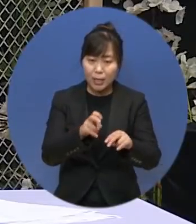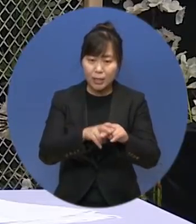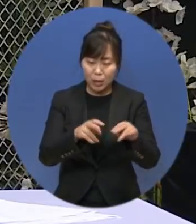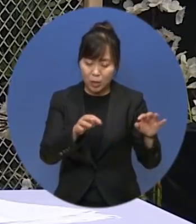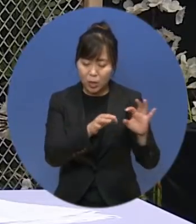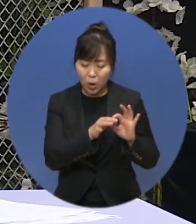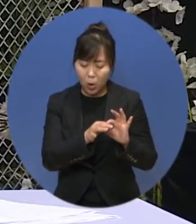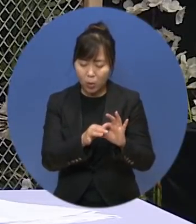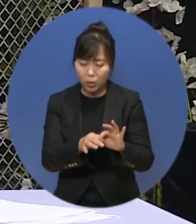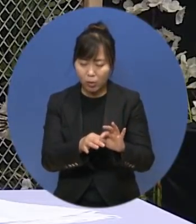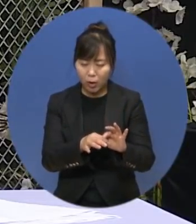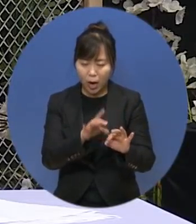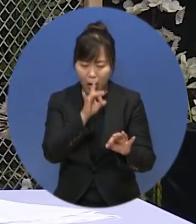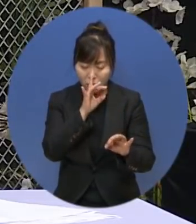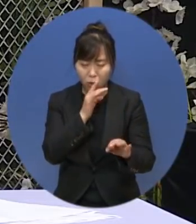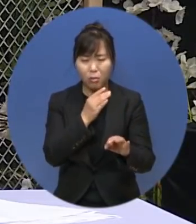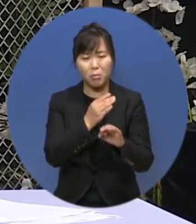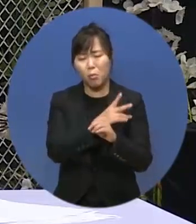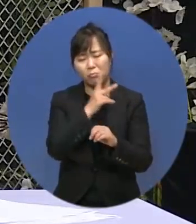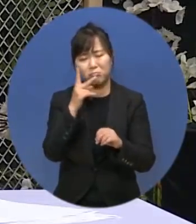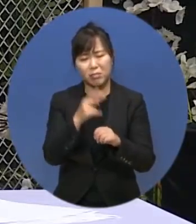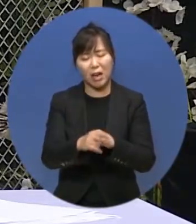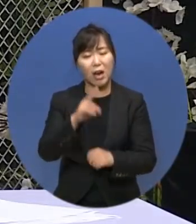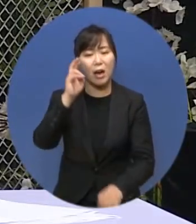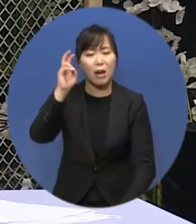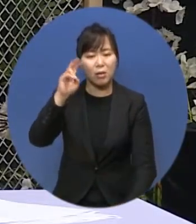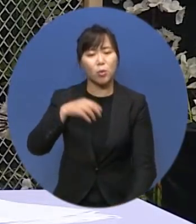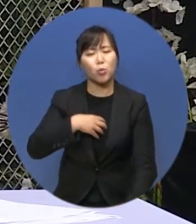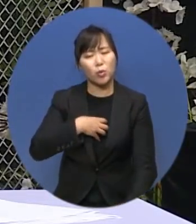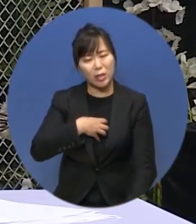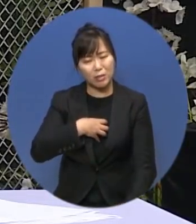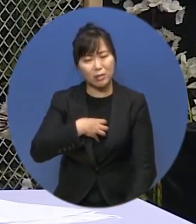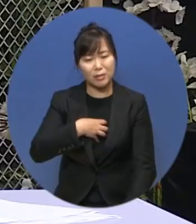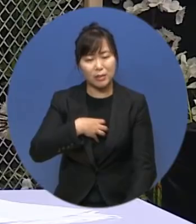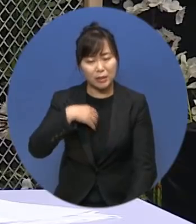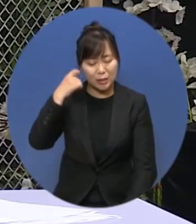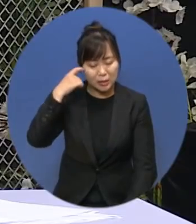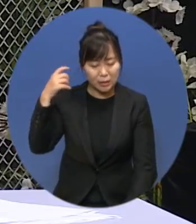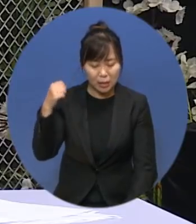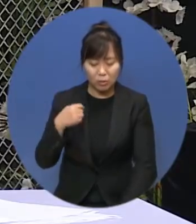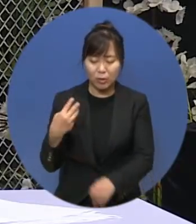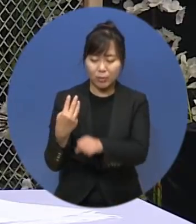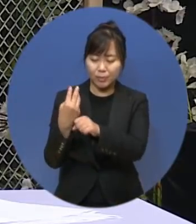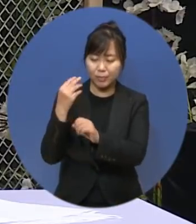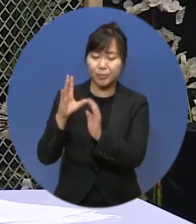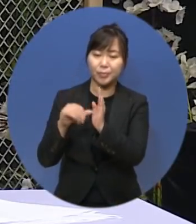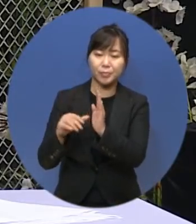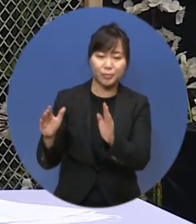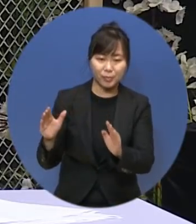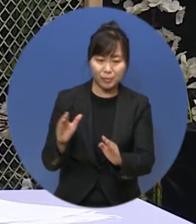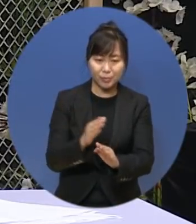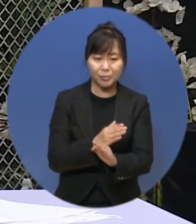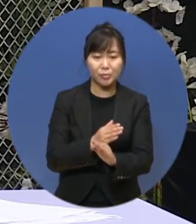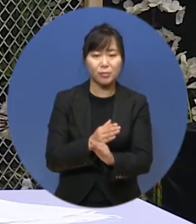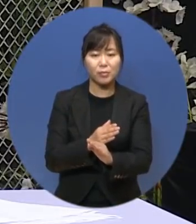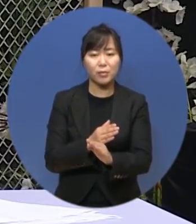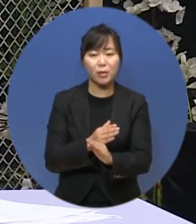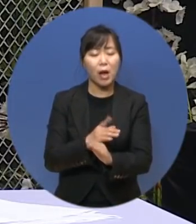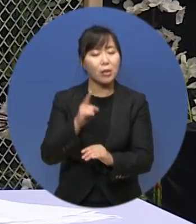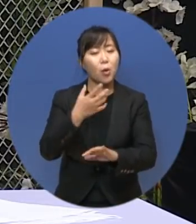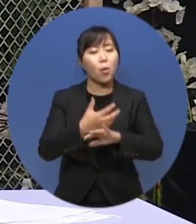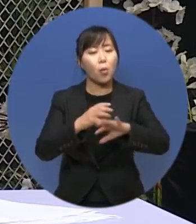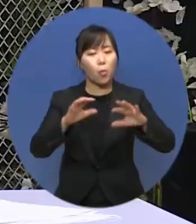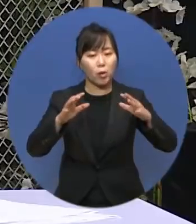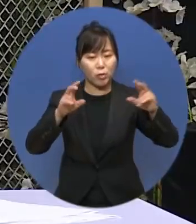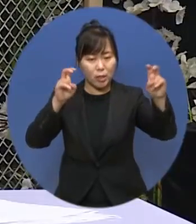일자리로 연결되지 않으면은 이걸 끊어지겠다. 이제 이런 위기 의식을 가지고 3년 전부터 한